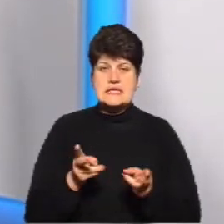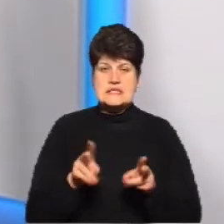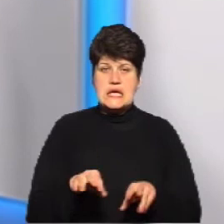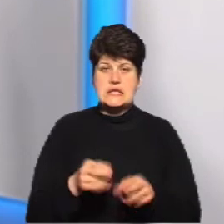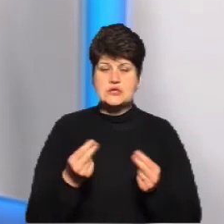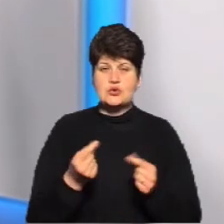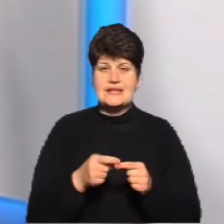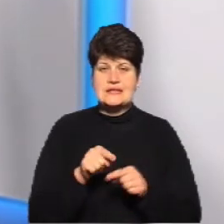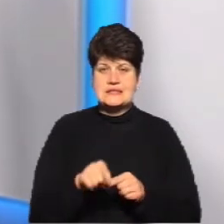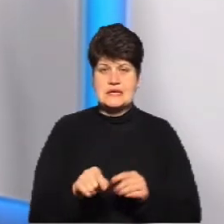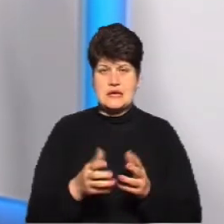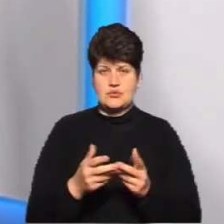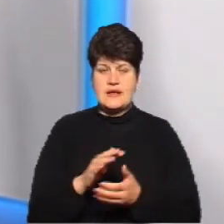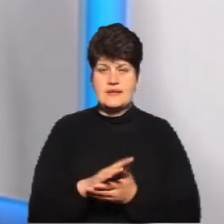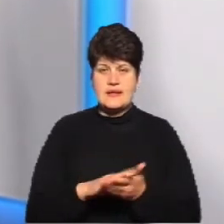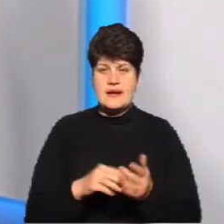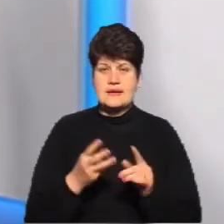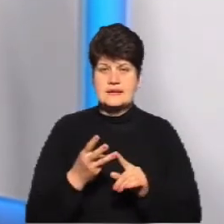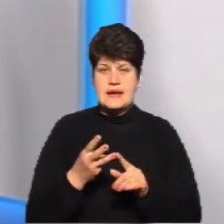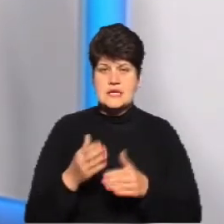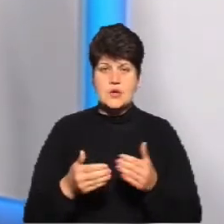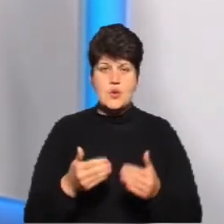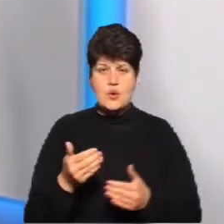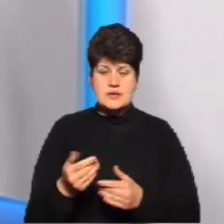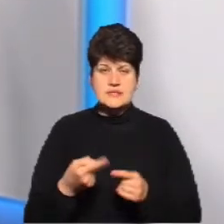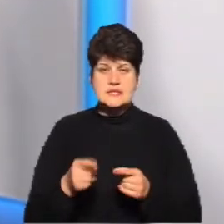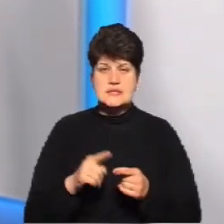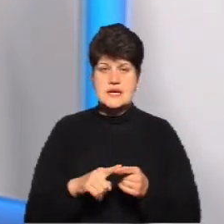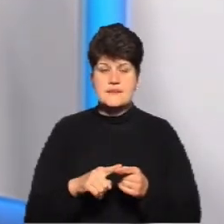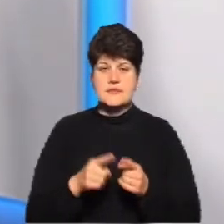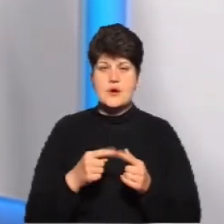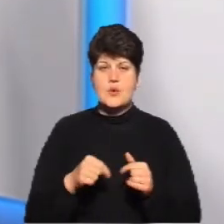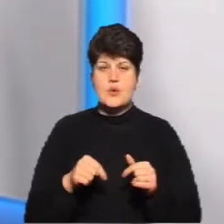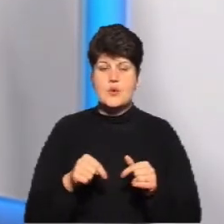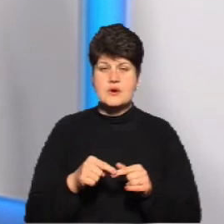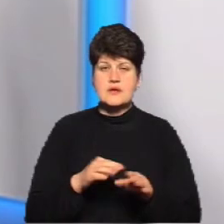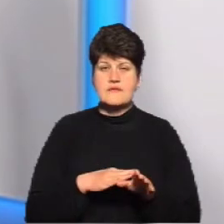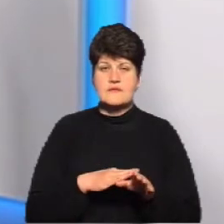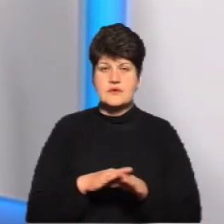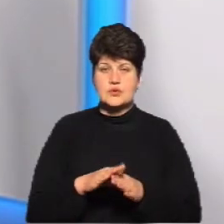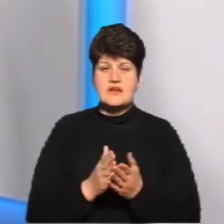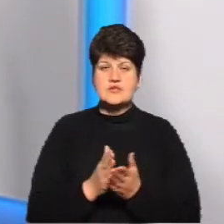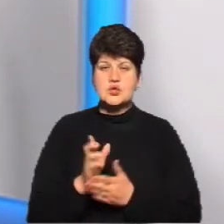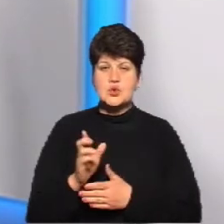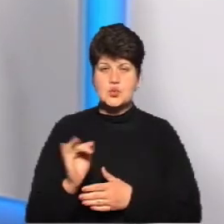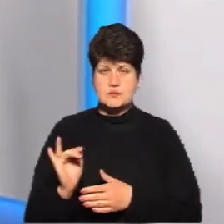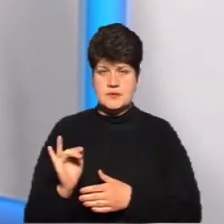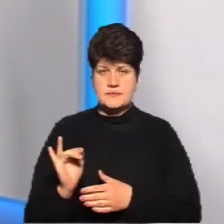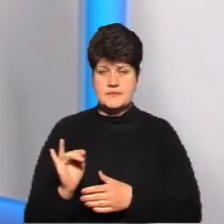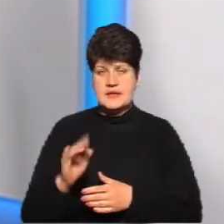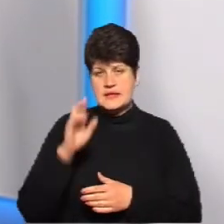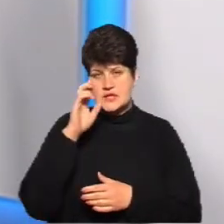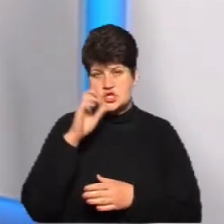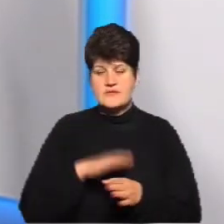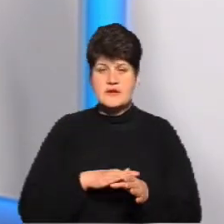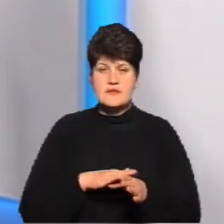рахунках. Далі третій крок – це орган виконавчої служби, тобто державний виконавець чи